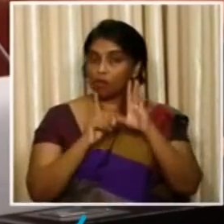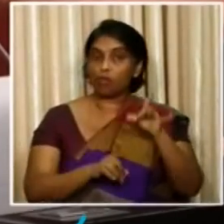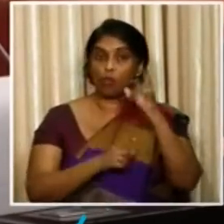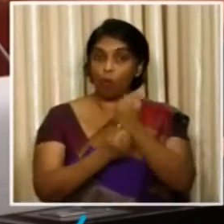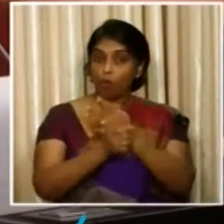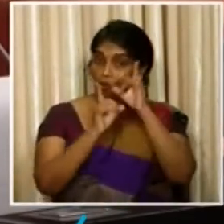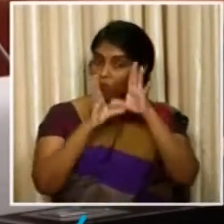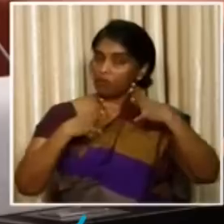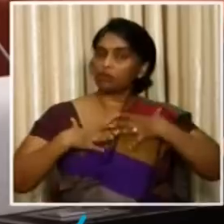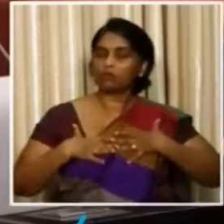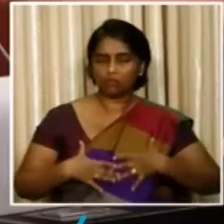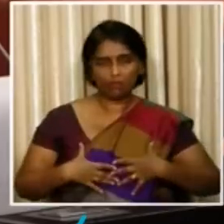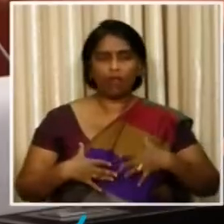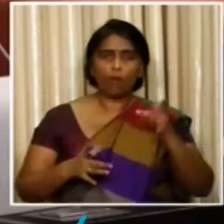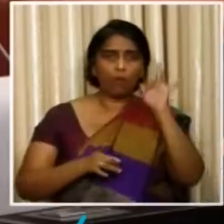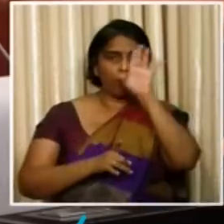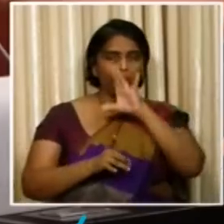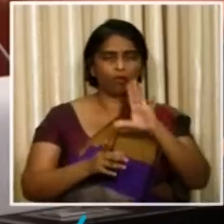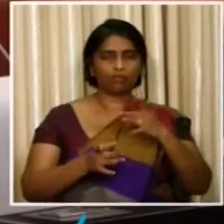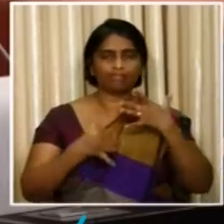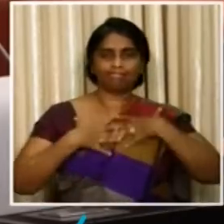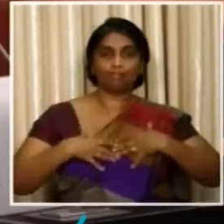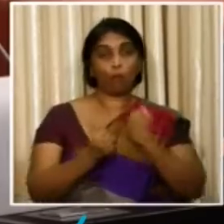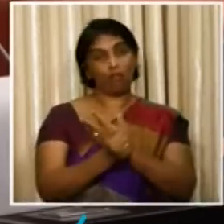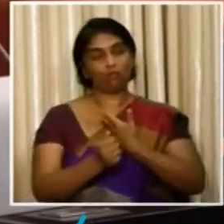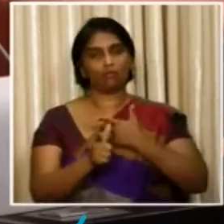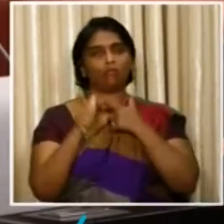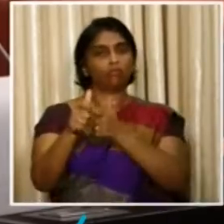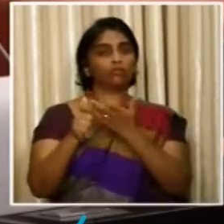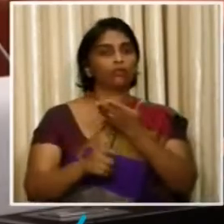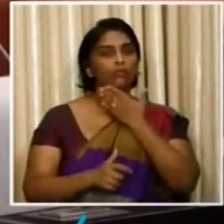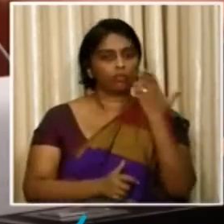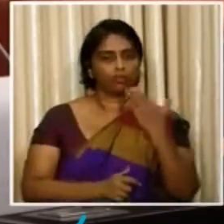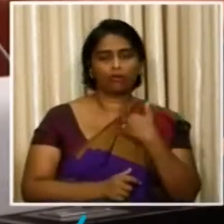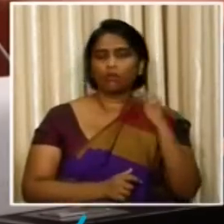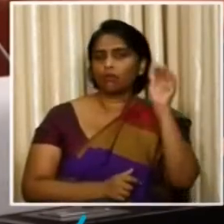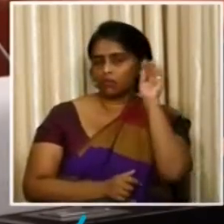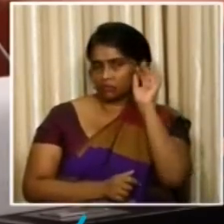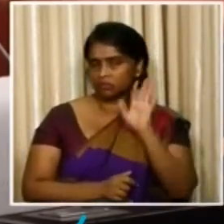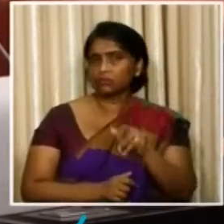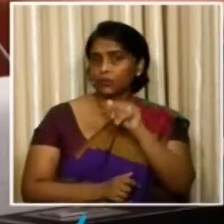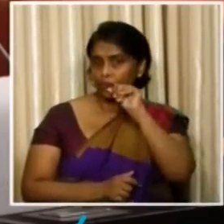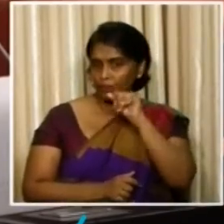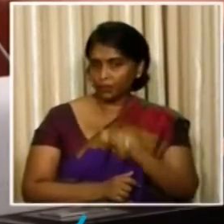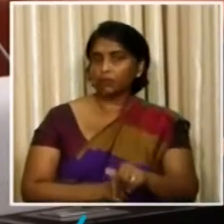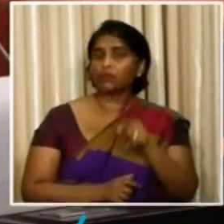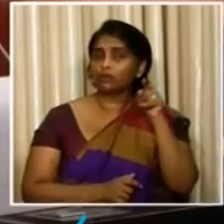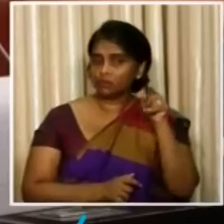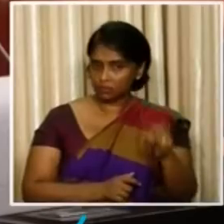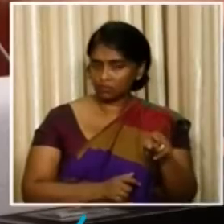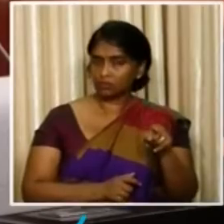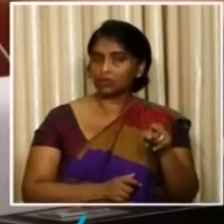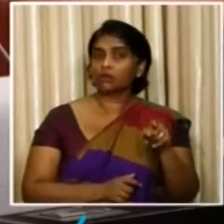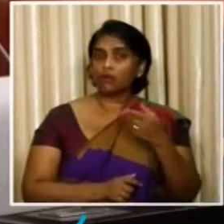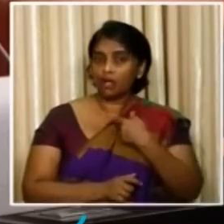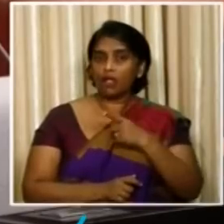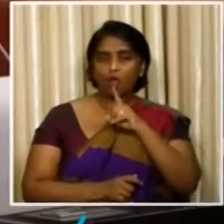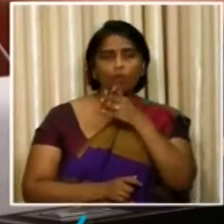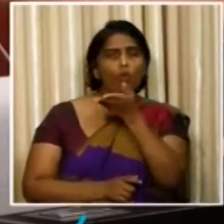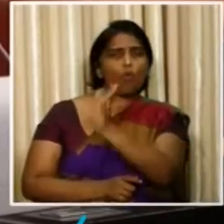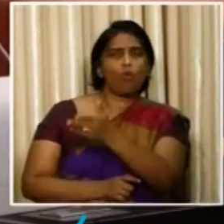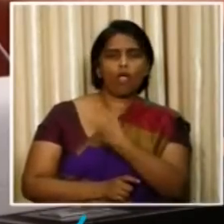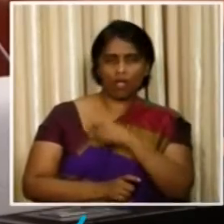வழங்க உடன்பட்டதாக கஜேந்திரகுமார் தெரிவித்தார். எனினும் இதனை புறக்கணிக்கும் வகையில் தம்மை நேற்று காலை மருதங்கேணி